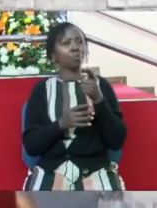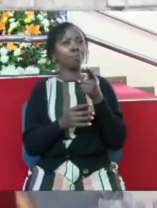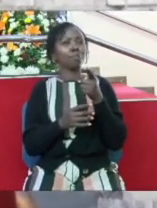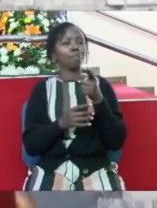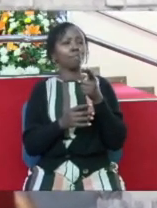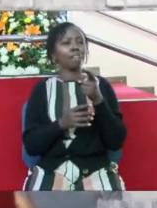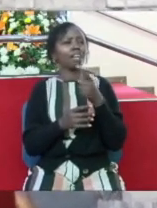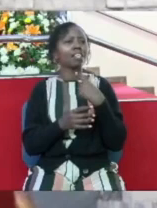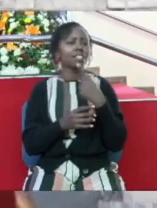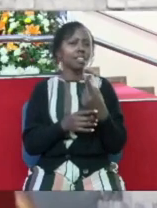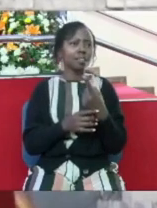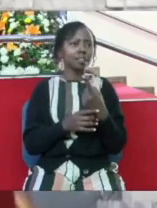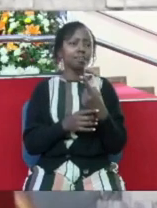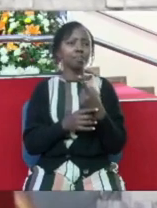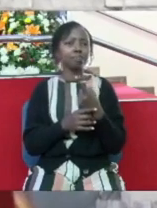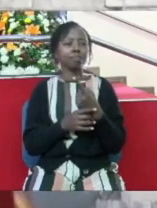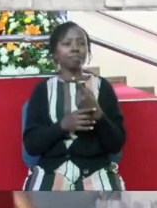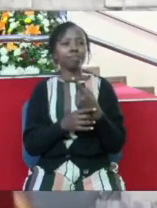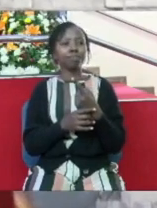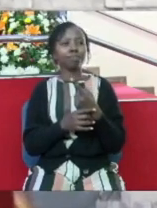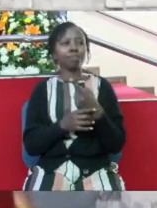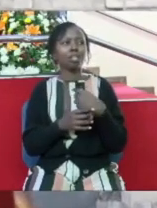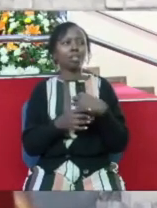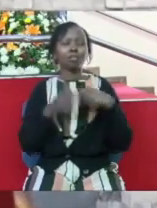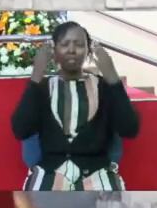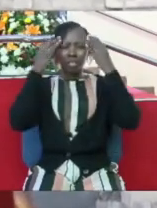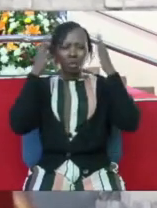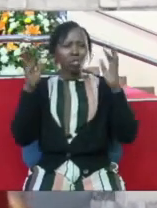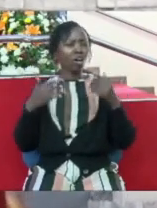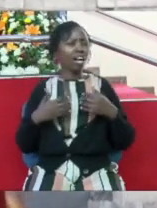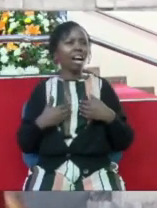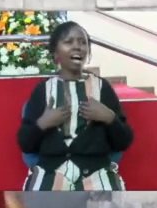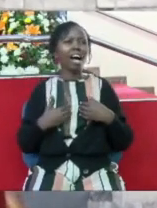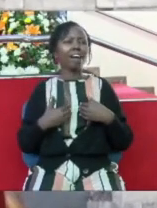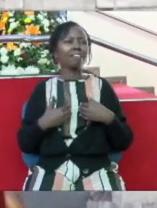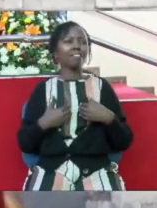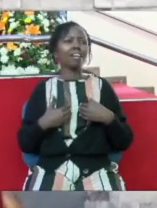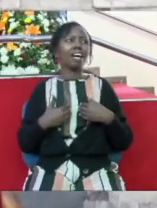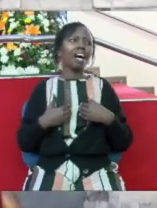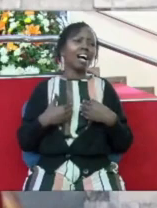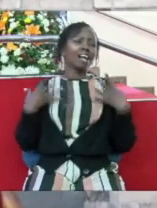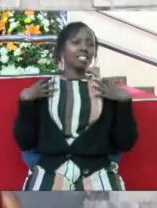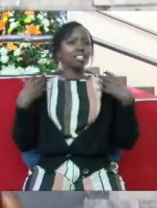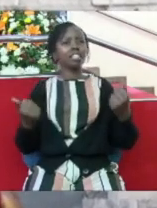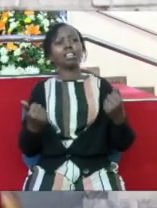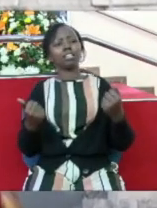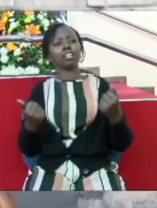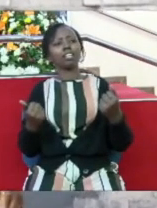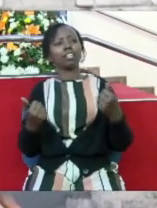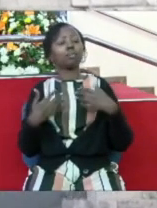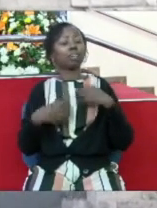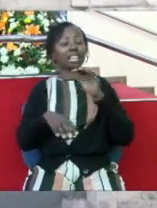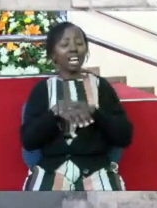are saying, utakuwa umefika katika kiwango ambacho unasema, I don't have any balance. Ya kwamba sina uwezo wote. Apart from the balance I get